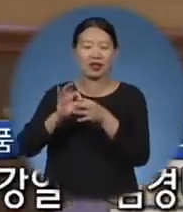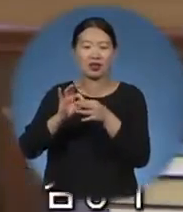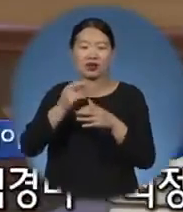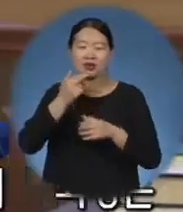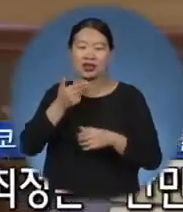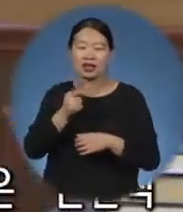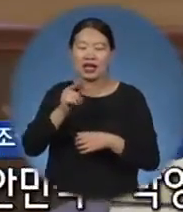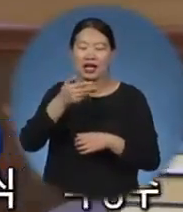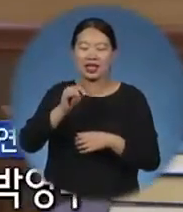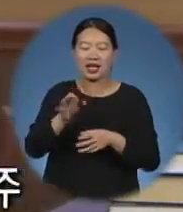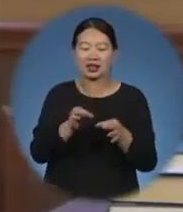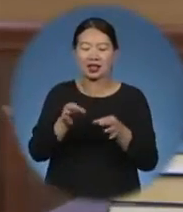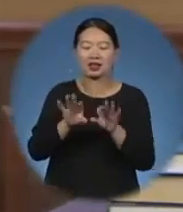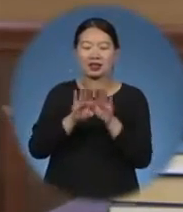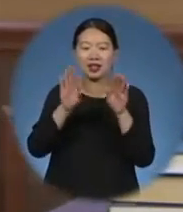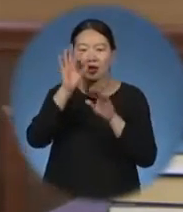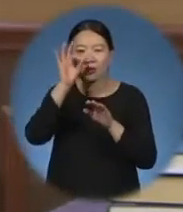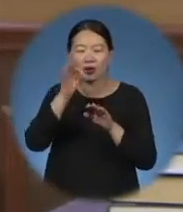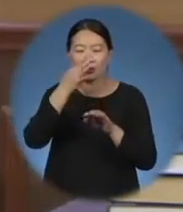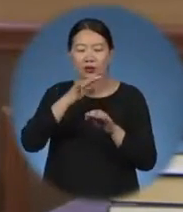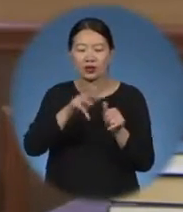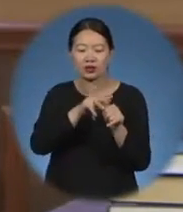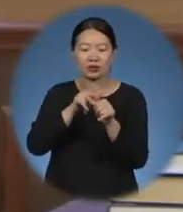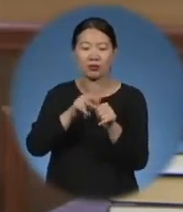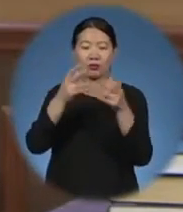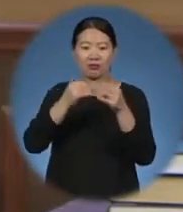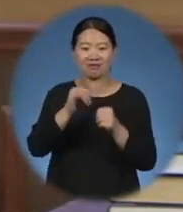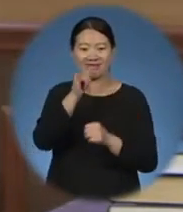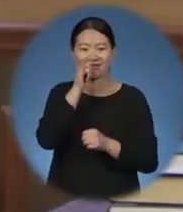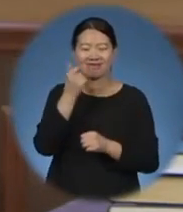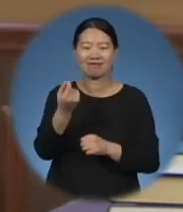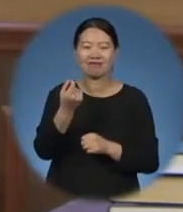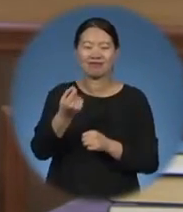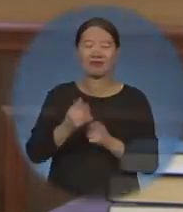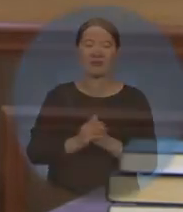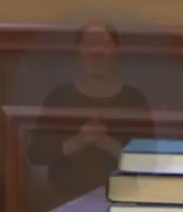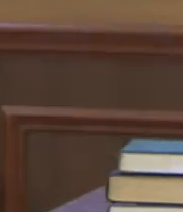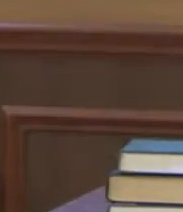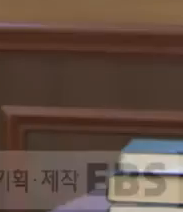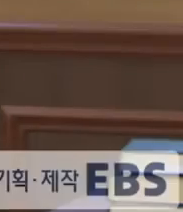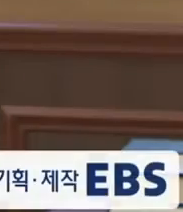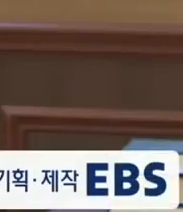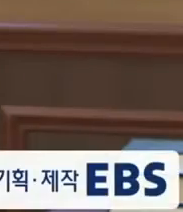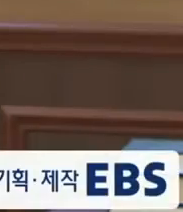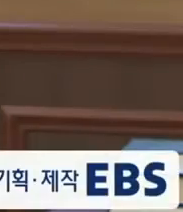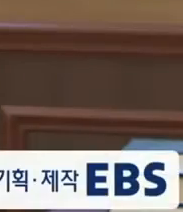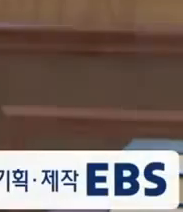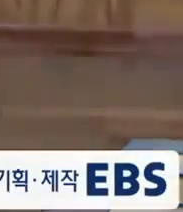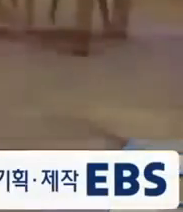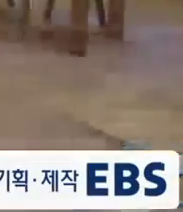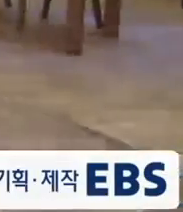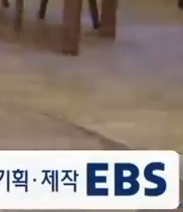한번 들어가 보십시오. 거기 유용한 정보들이 아주 많습니다. 자, 다음 주에 또 뵙죠. 안녕히 계십시오.